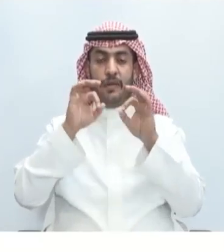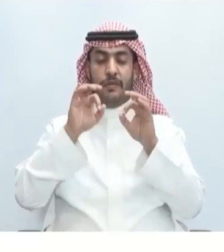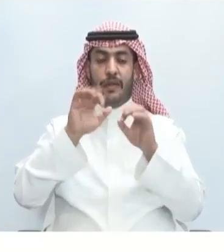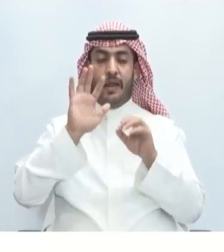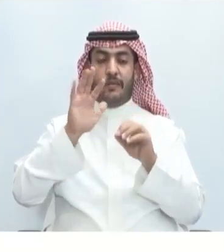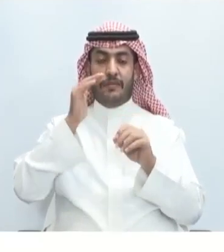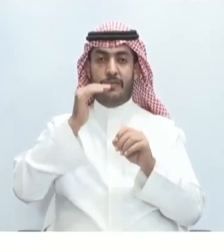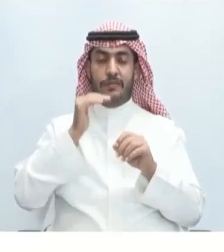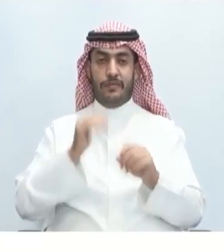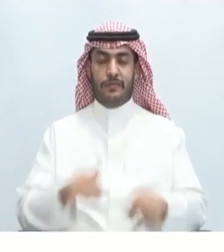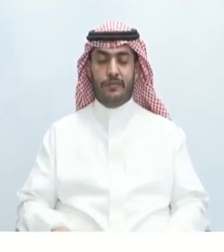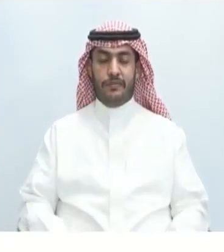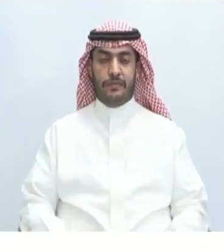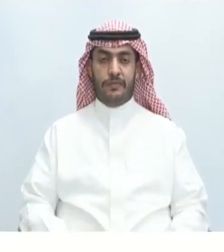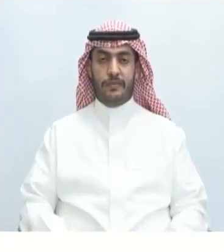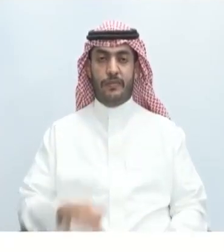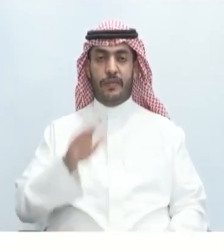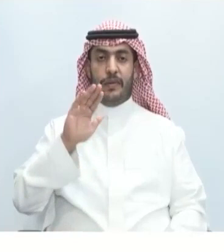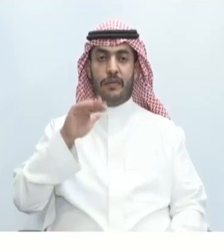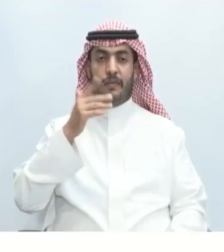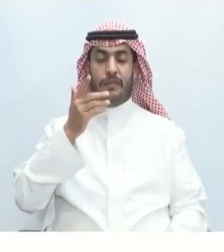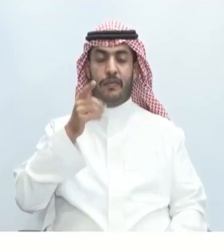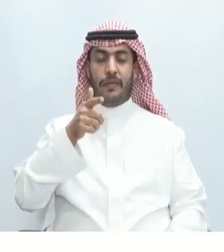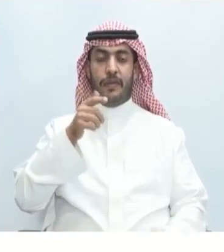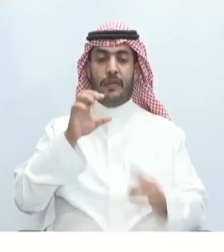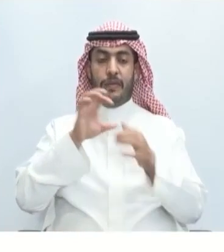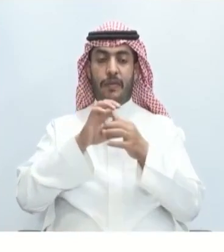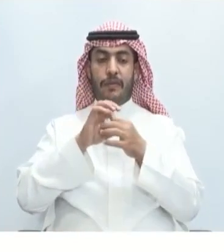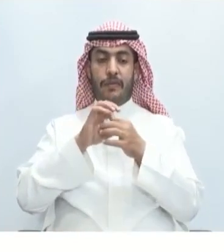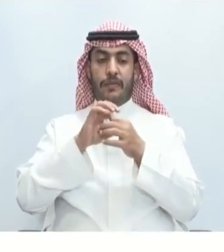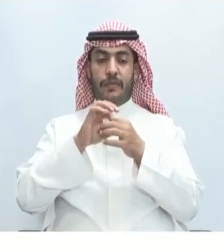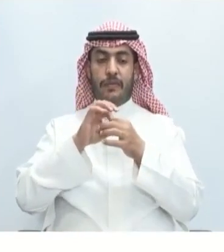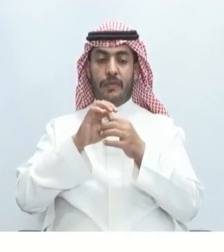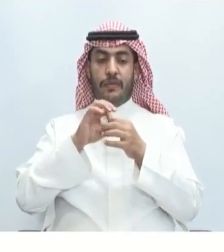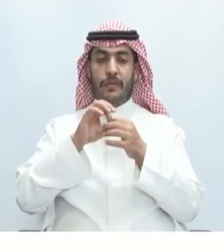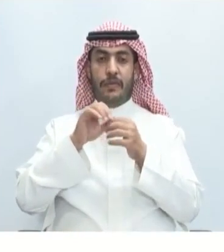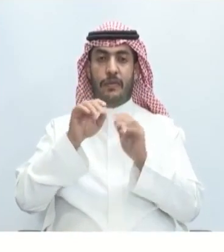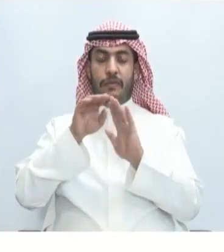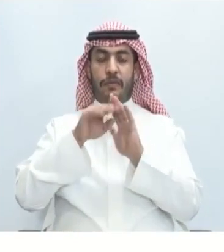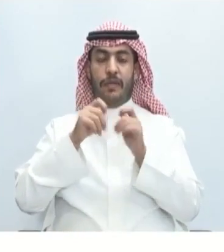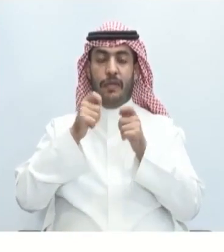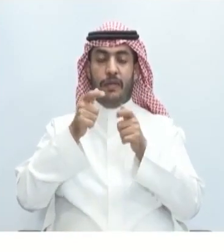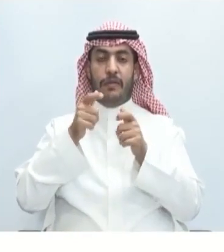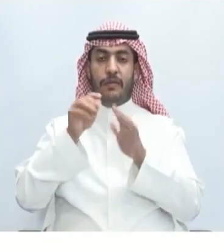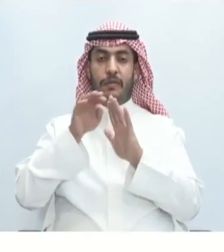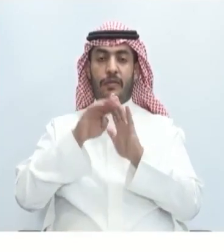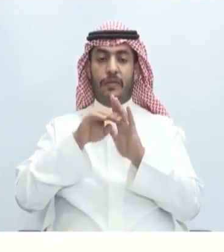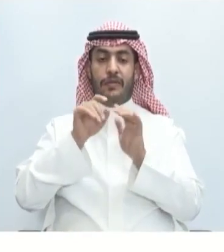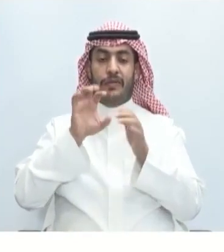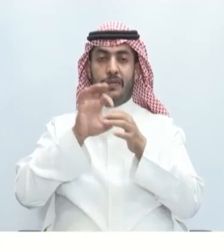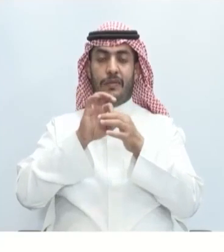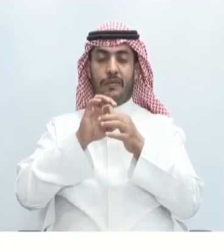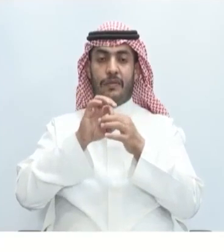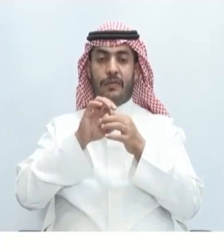الخمسه التي لدينا بعد ذلك نتاكد انها على الماين لتقليل التكلفه وايضا نحدد